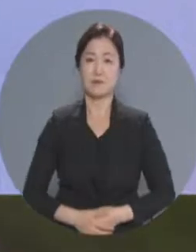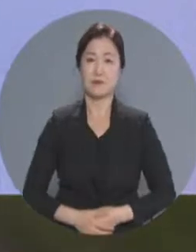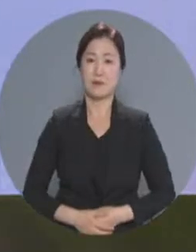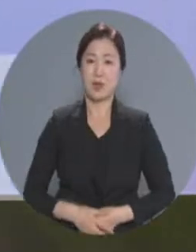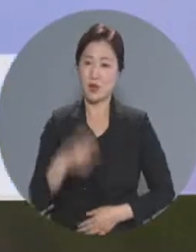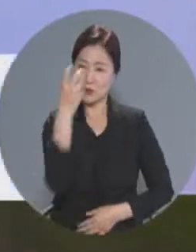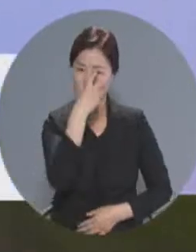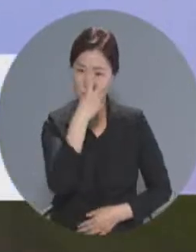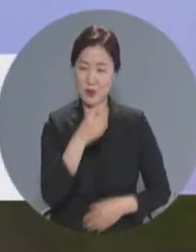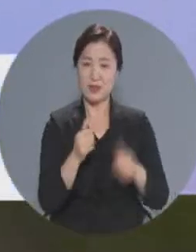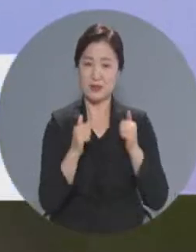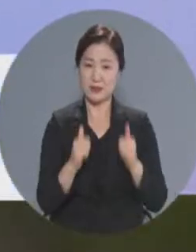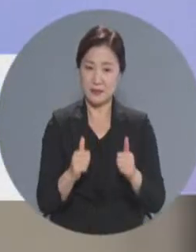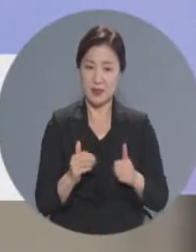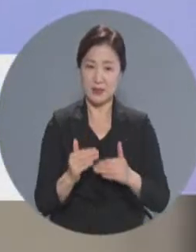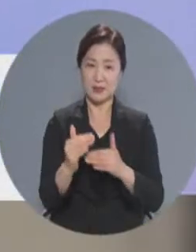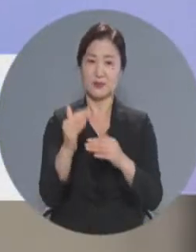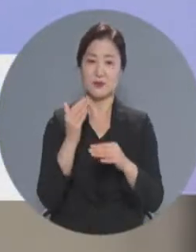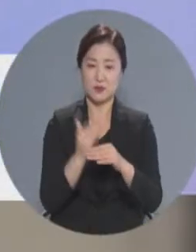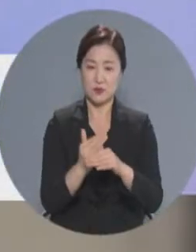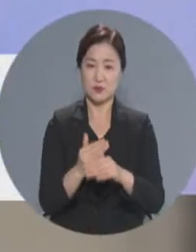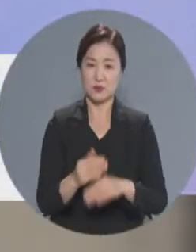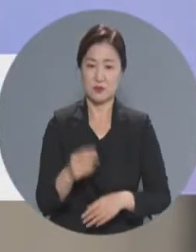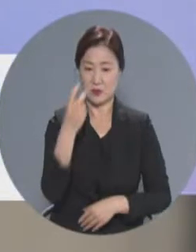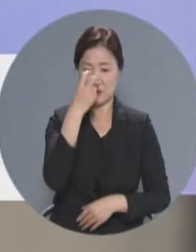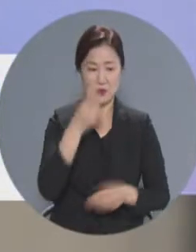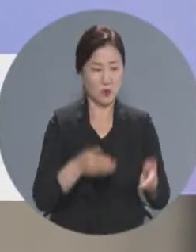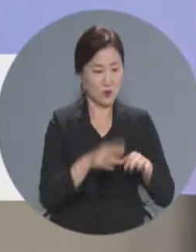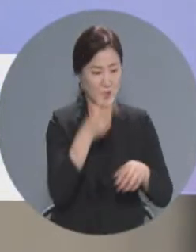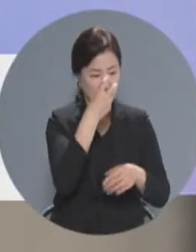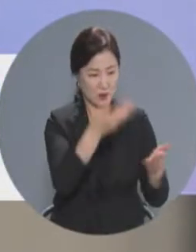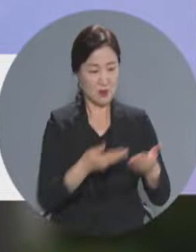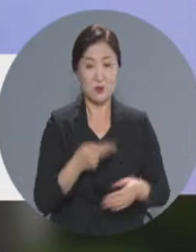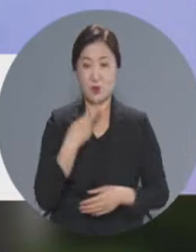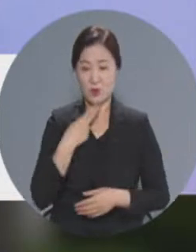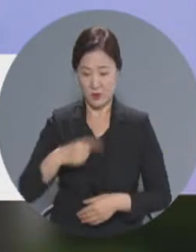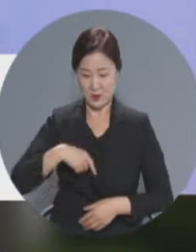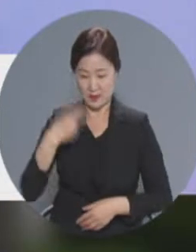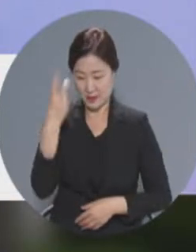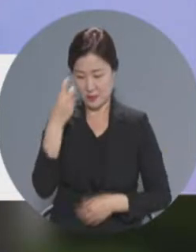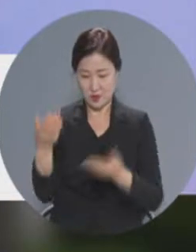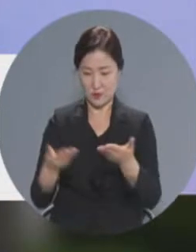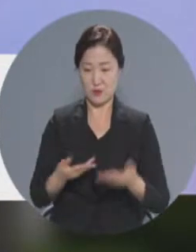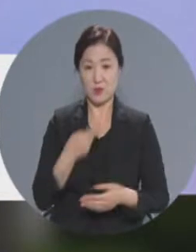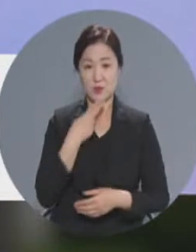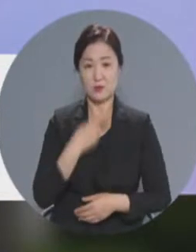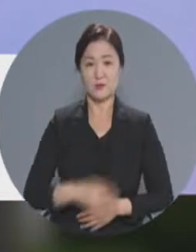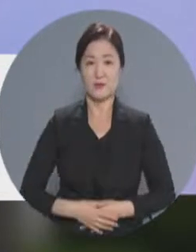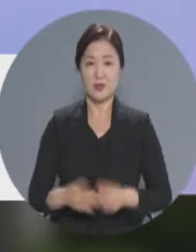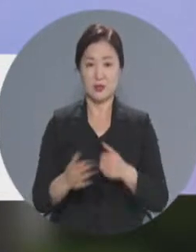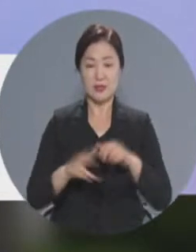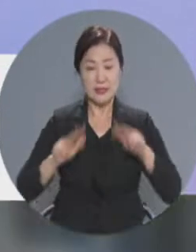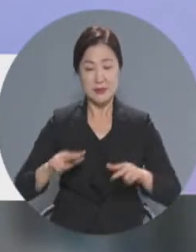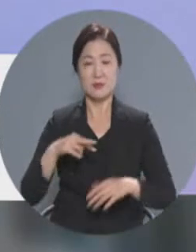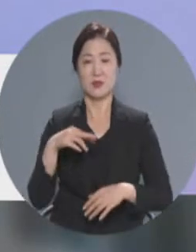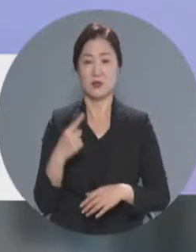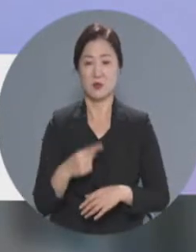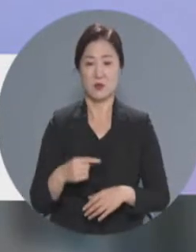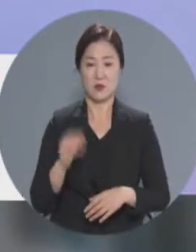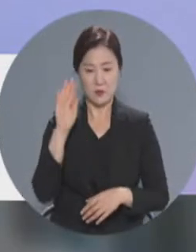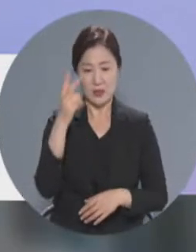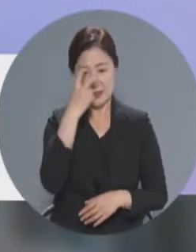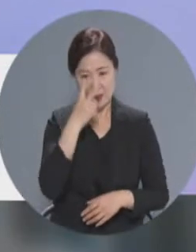수사와 재판이 이루어지는 과정에서 감사원 감사도 받지 않았고 자체 감사도 받지 않았습니다. 그래서 지금이라도 사후